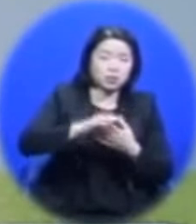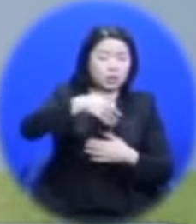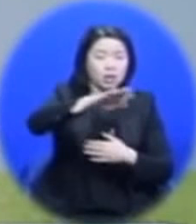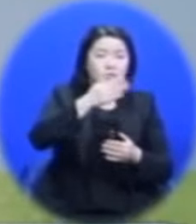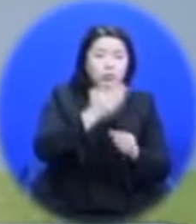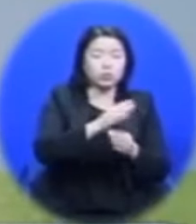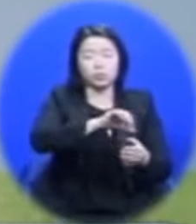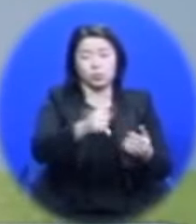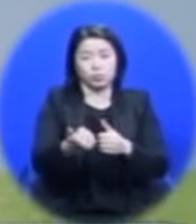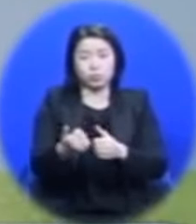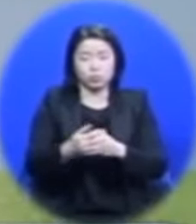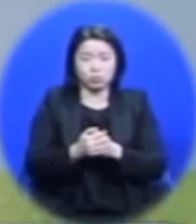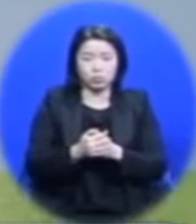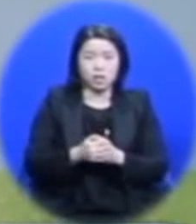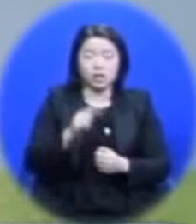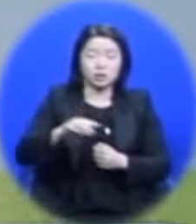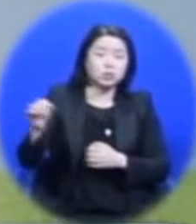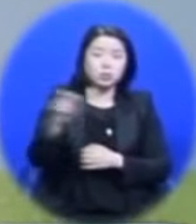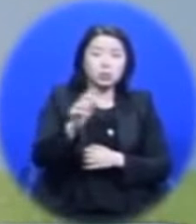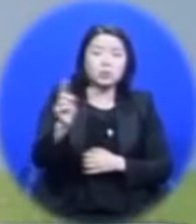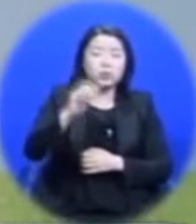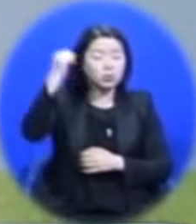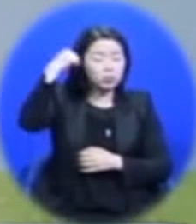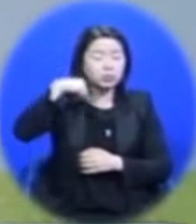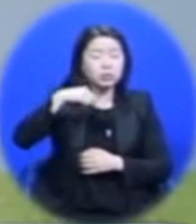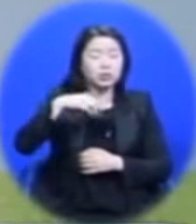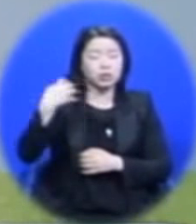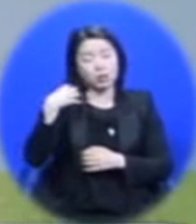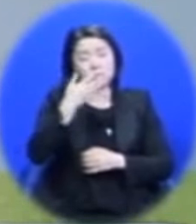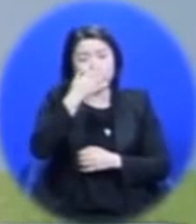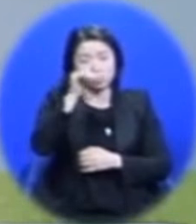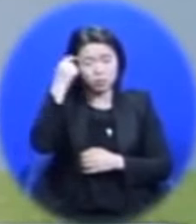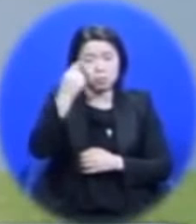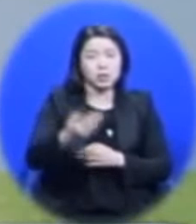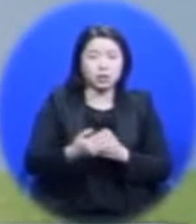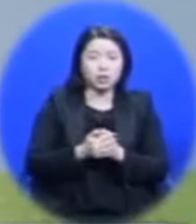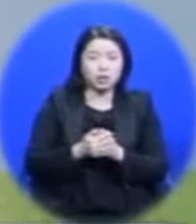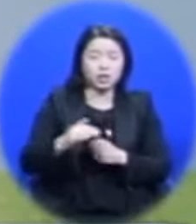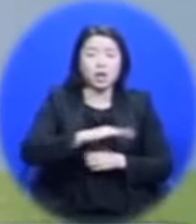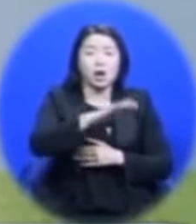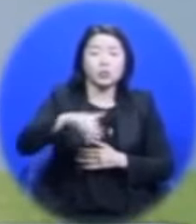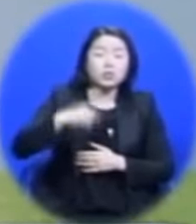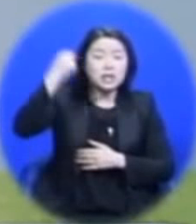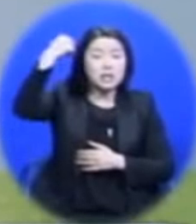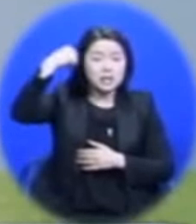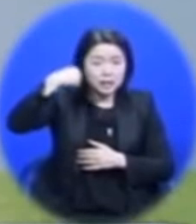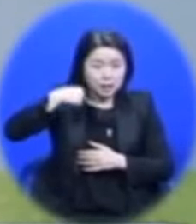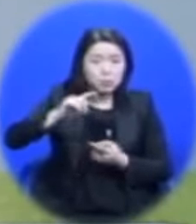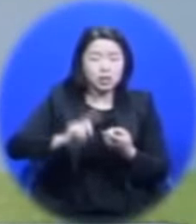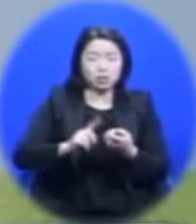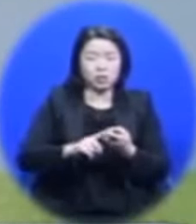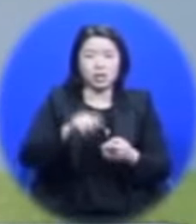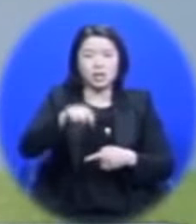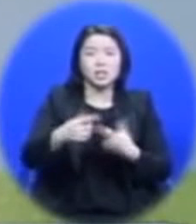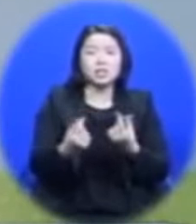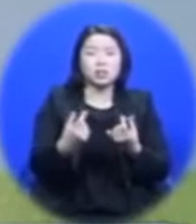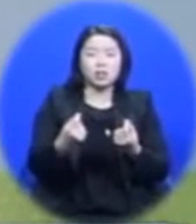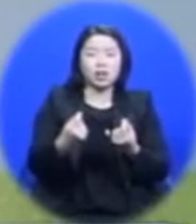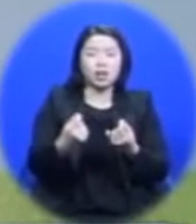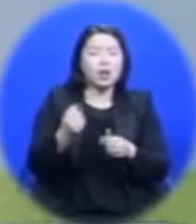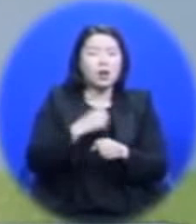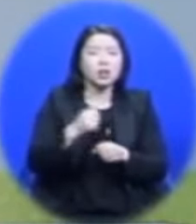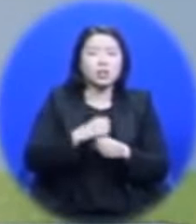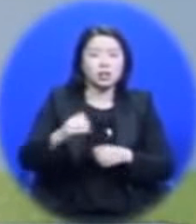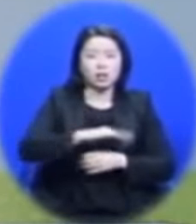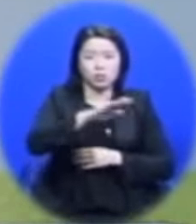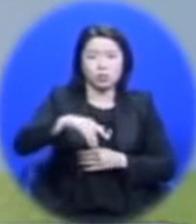기절했고 그 속도감을 어떻게 감당하겠어요? 우리 느낌이라는 게 이렇게 어처구니 없이